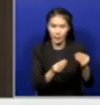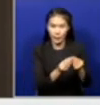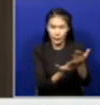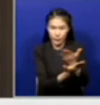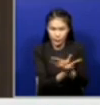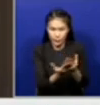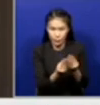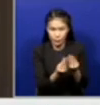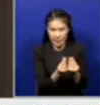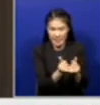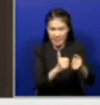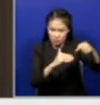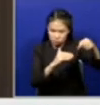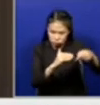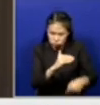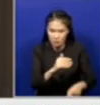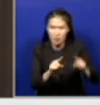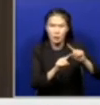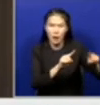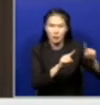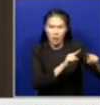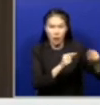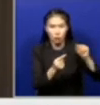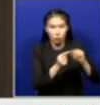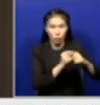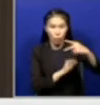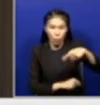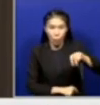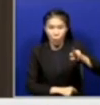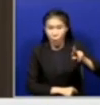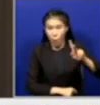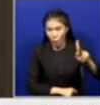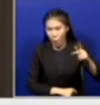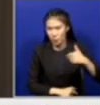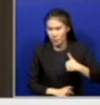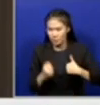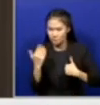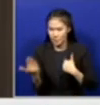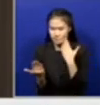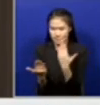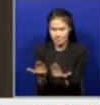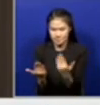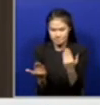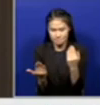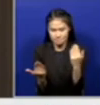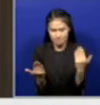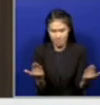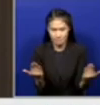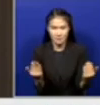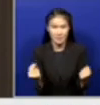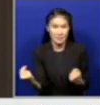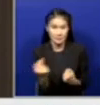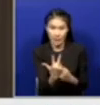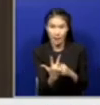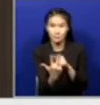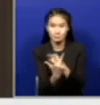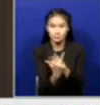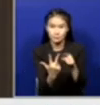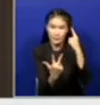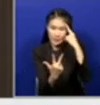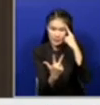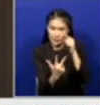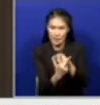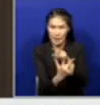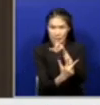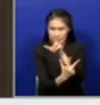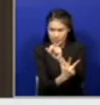เอียดในเชิงลึกของพระราชกำหนดทั้ง3ฉบับซึ่งผมหวังเป็นอย่างยิ่งว่าสภาผู้แทนราษฎ